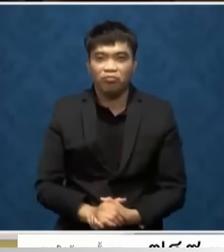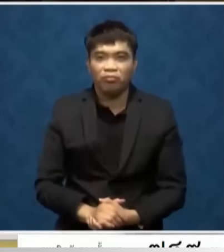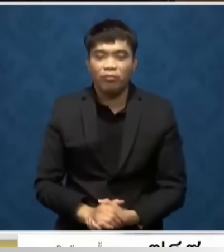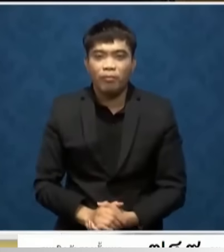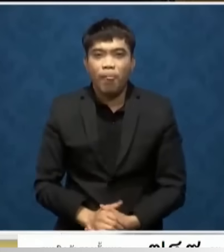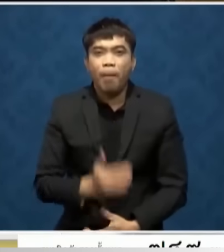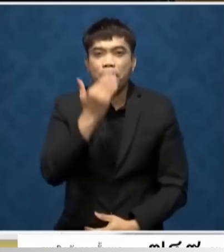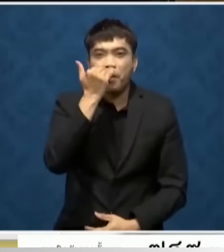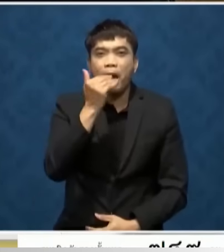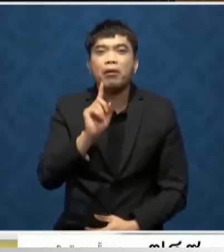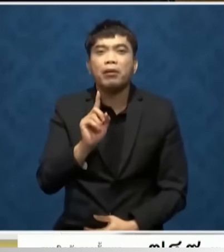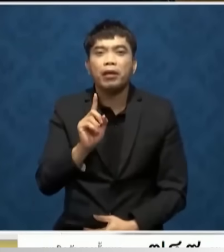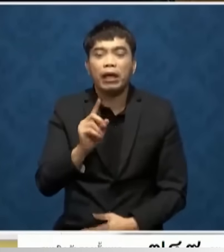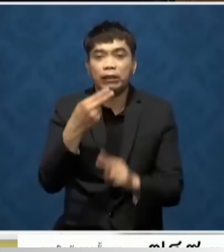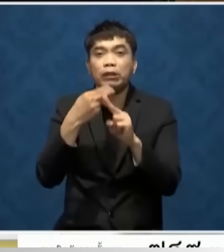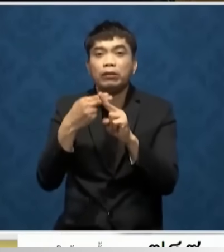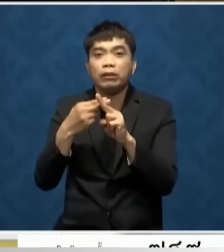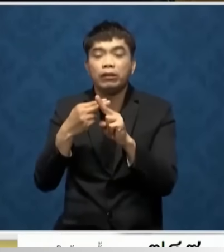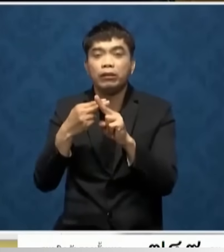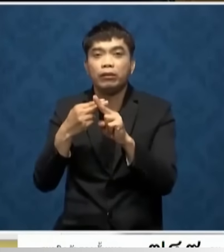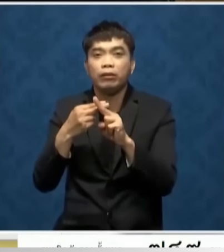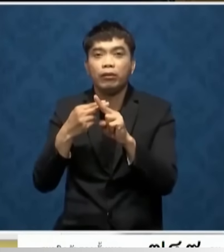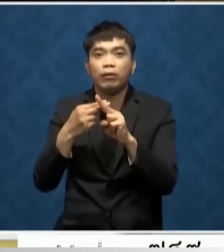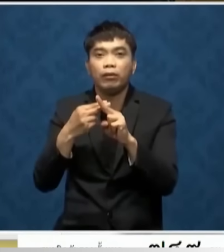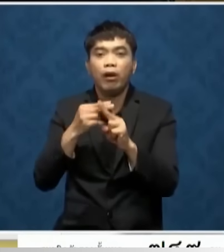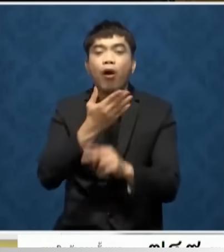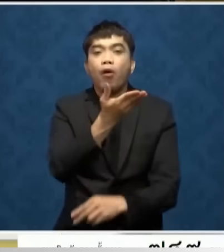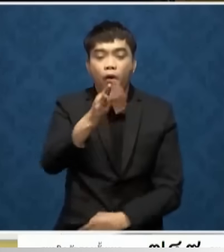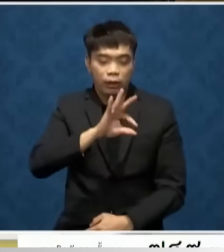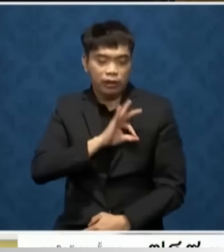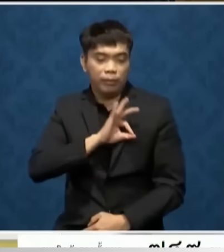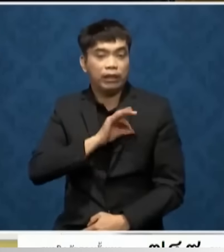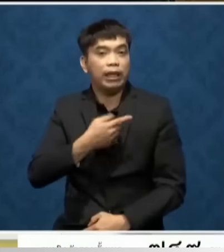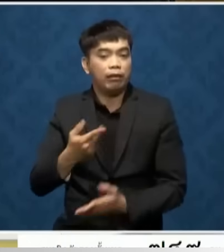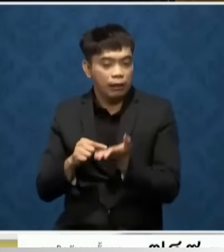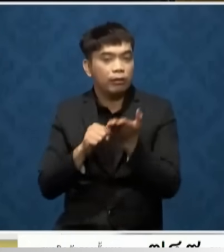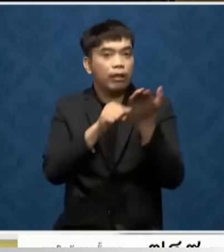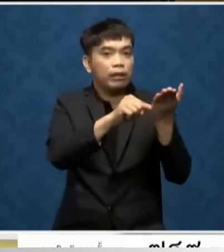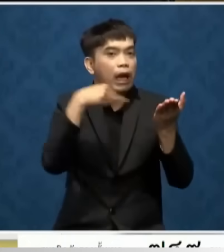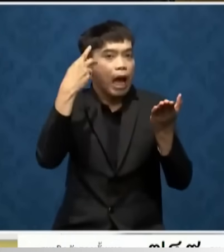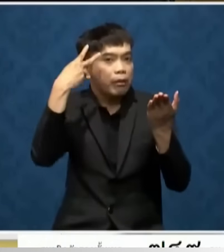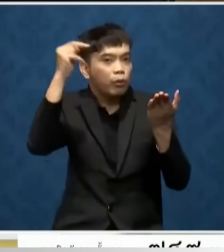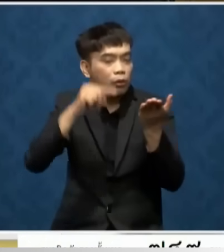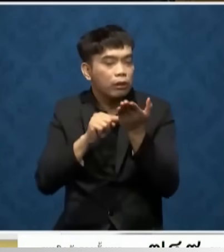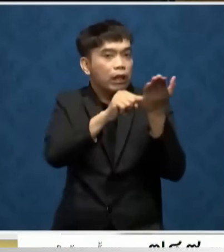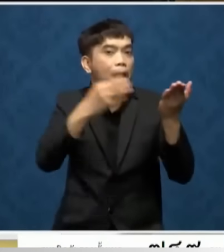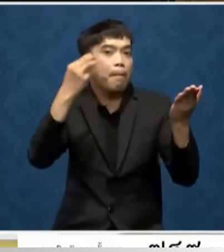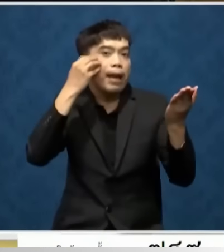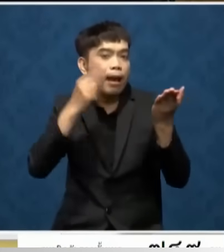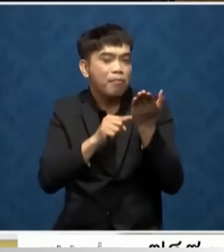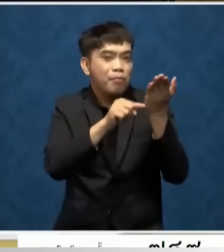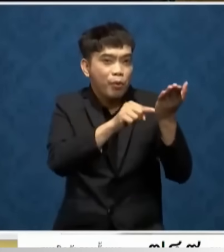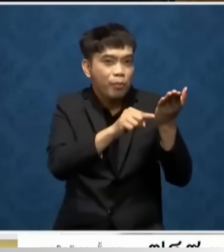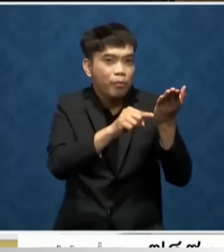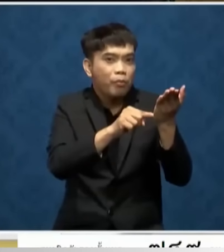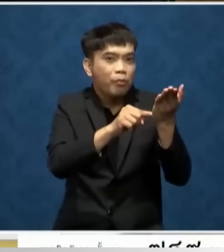การเสนอชื่อนะครับของสมาชิกรัฐสภาที่เสนอชื่อท่านเพื่อให้ความเห็นช